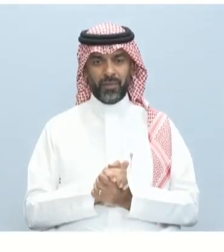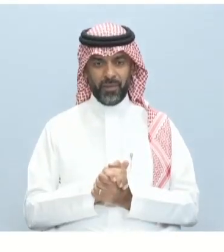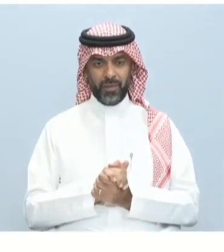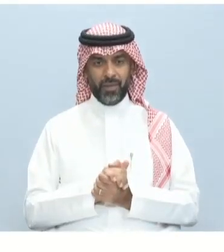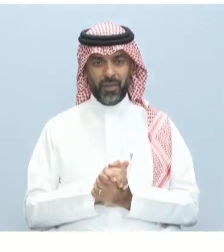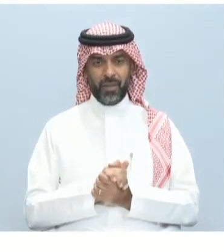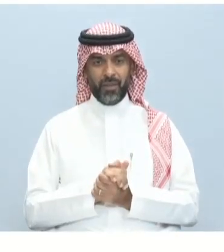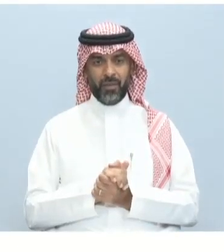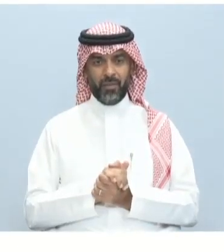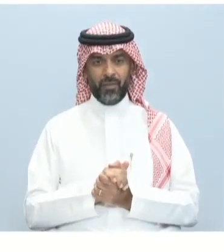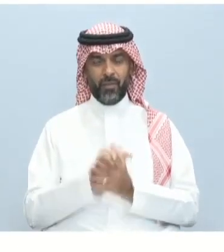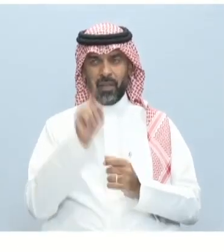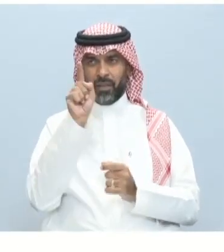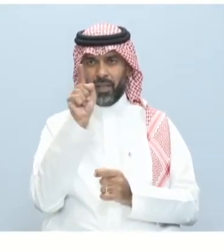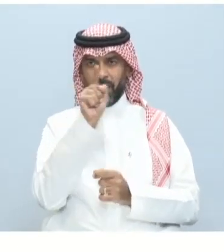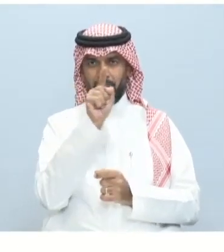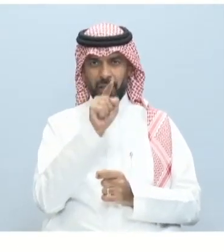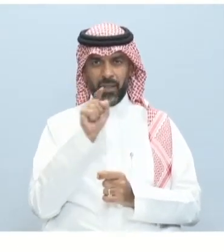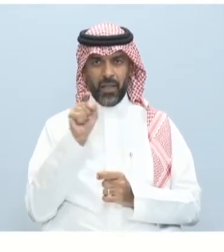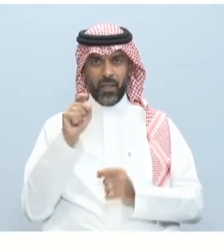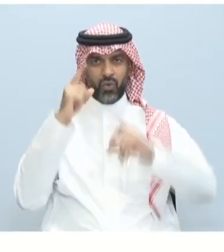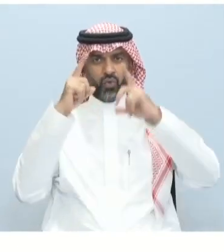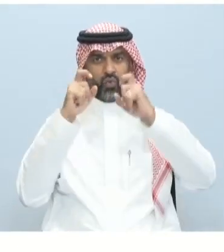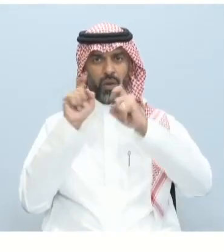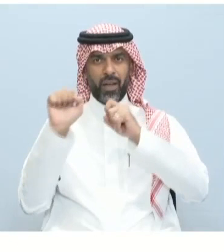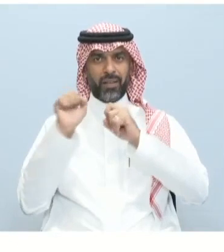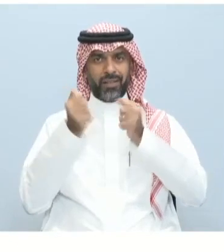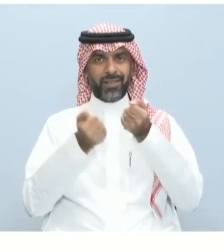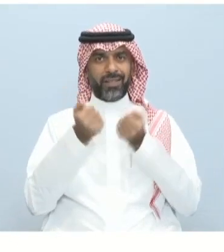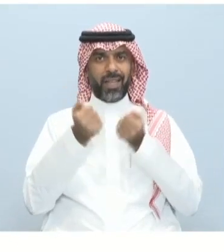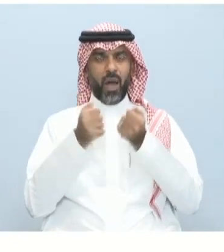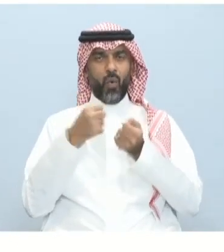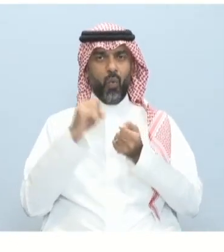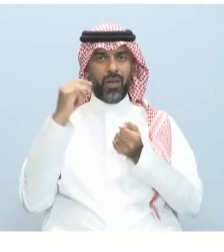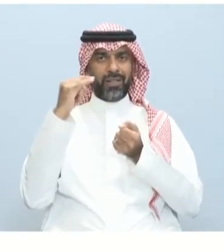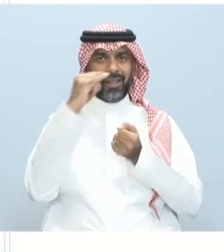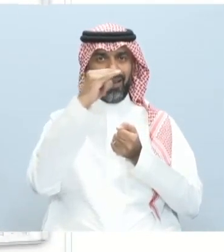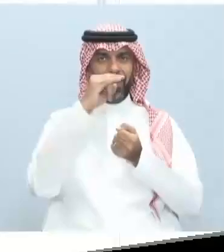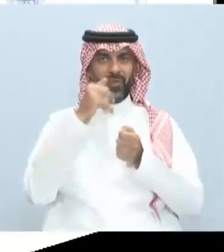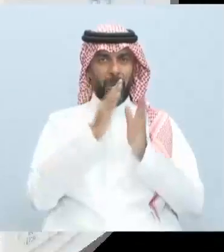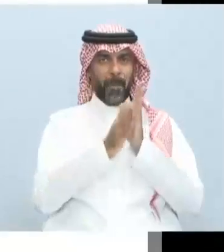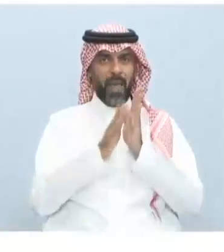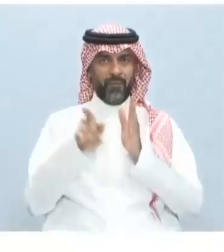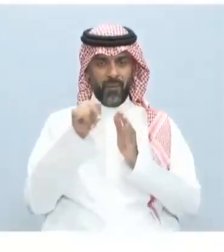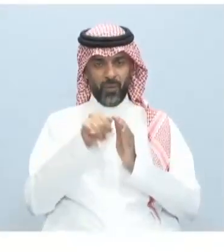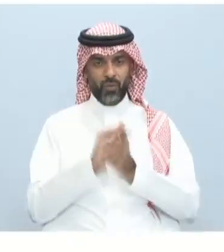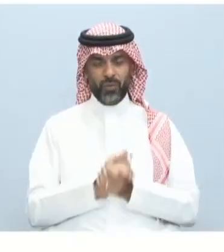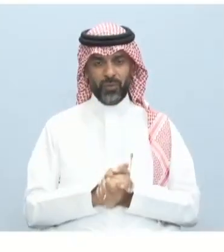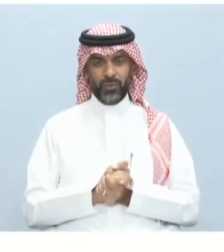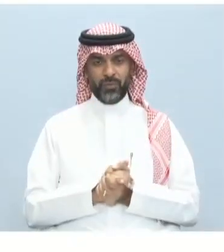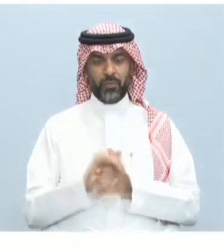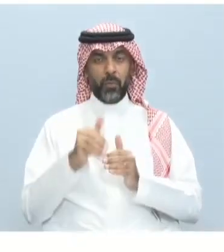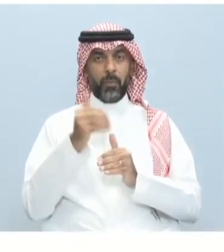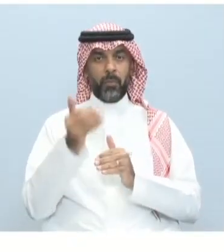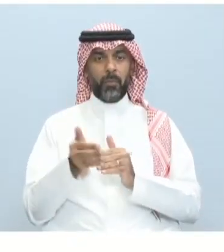نقوم بتحديد الصور السيارات والطائرات من المجلد. بعد ذلك